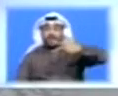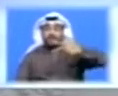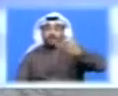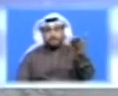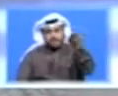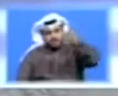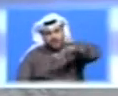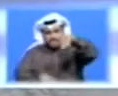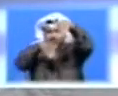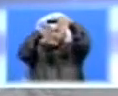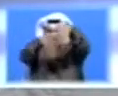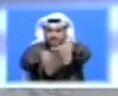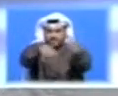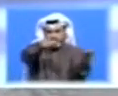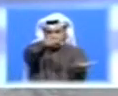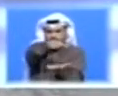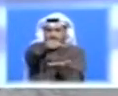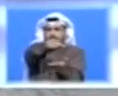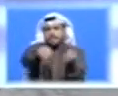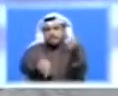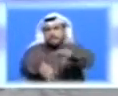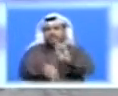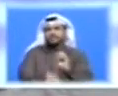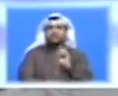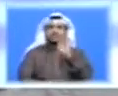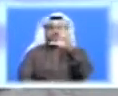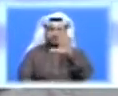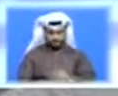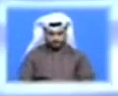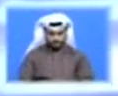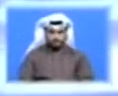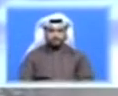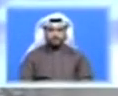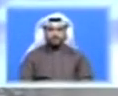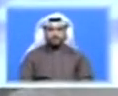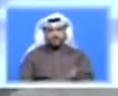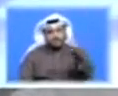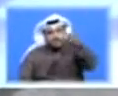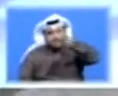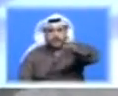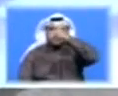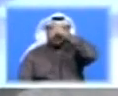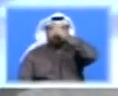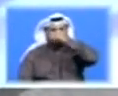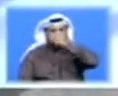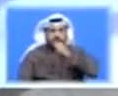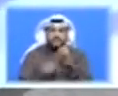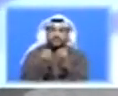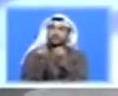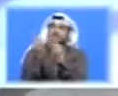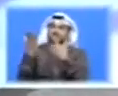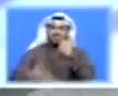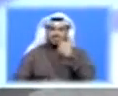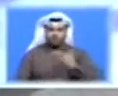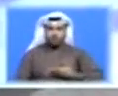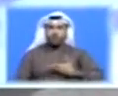84، وسيوارى جثمانه الثرى في الساعة 9 من صباح غد. انتقل إلى رحمة الله تعالى